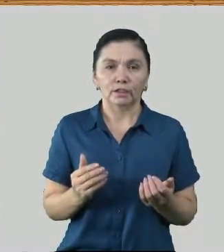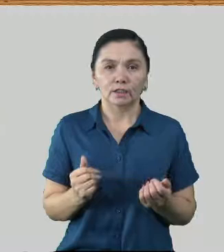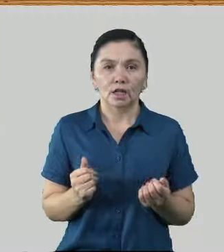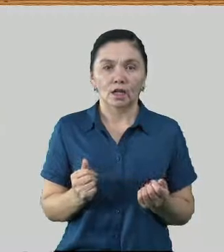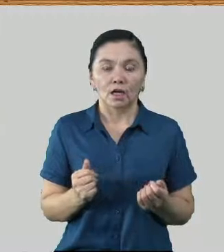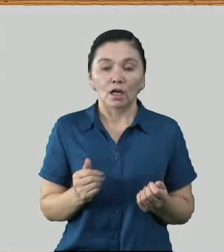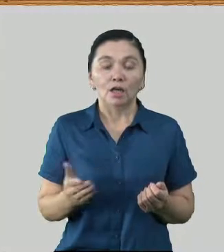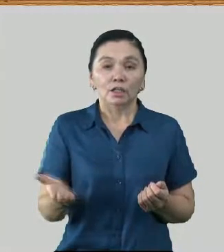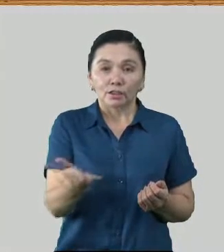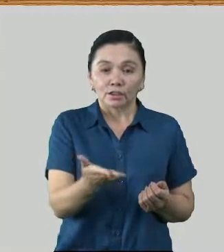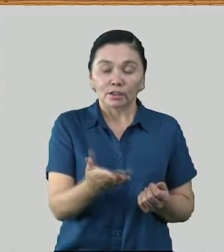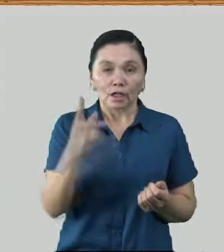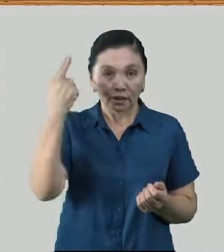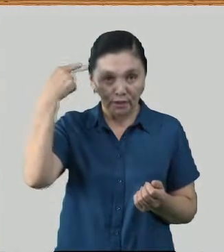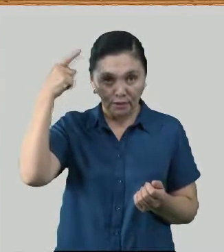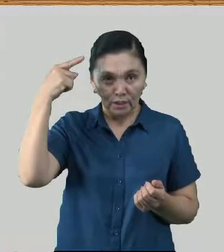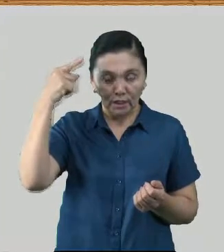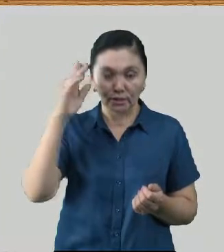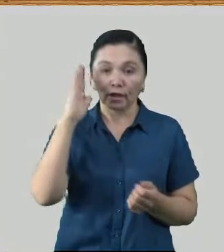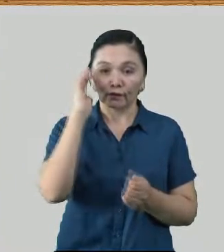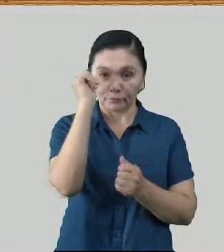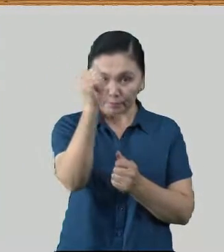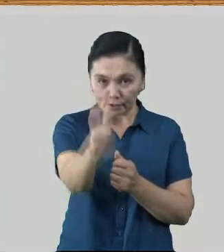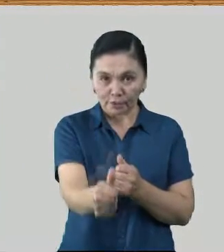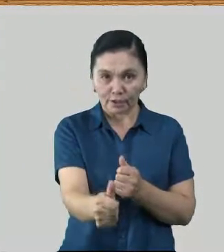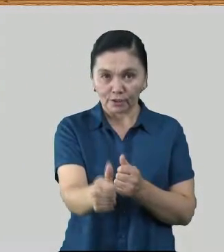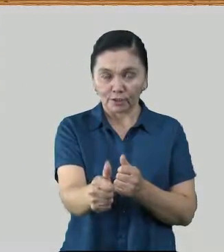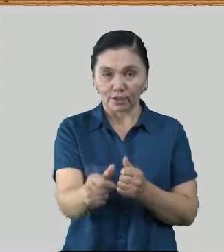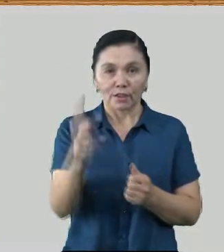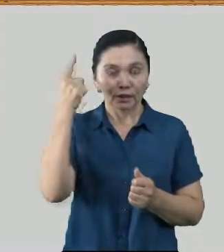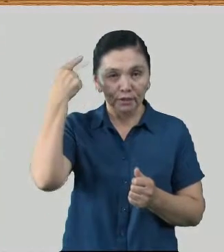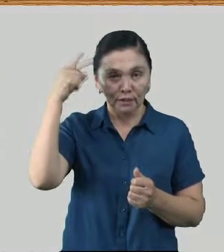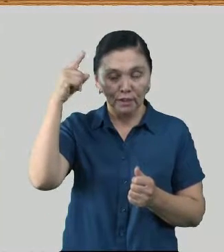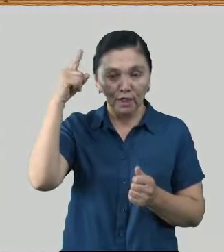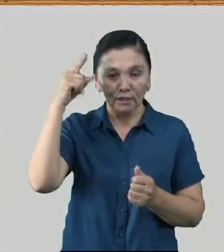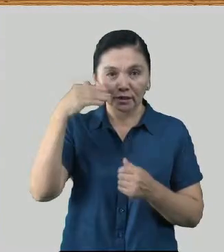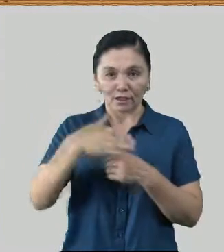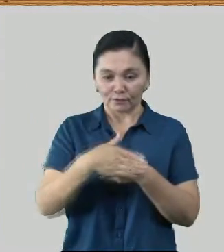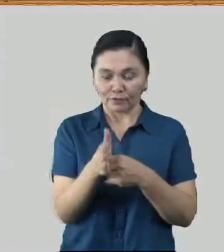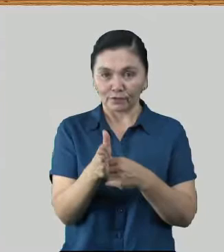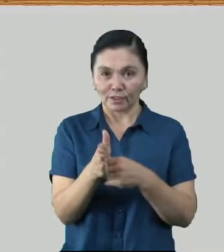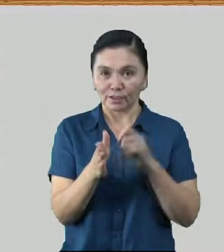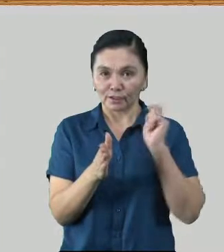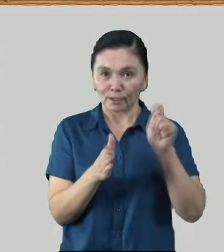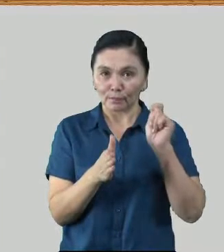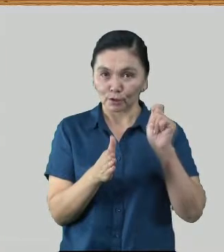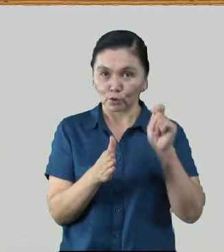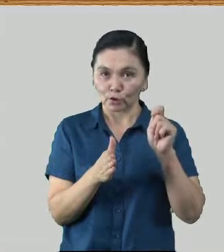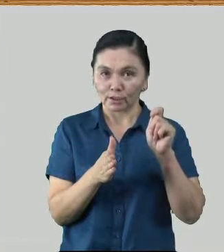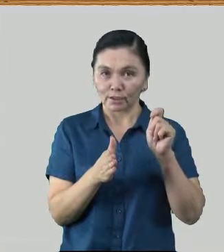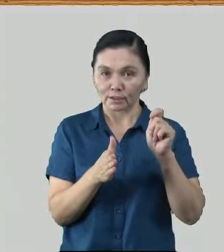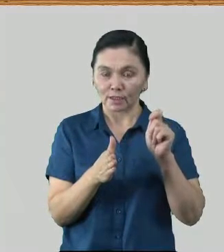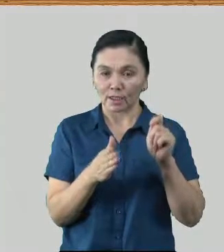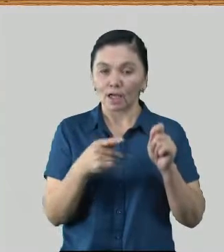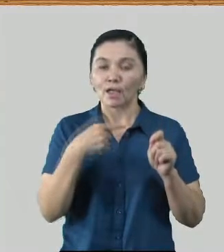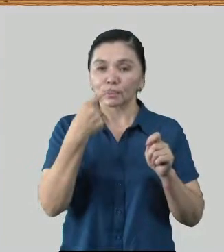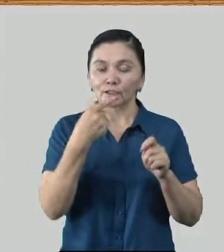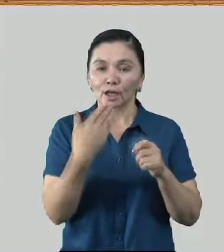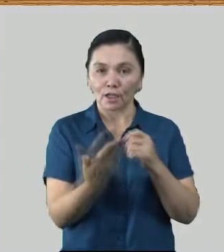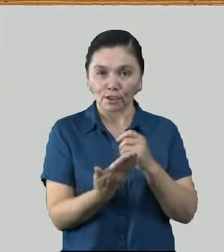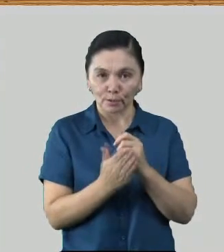Наша сказка впереди. Сказка в двери к нам стучится. Скажем